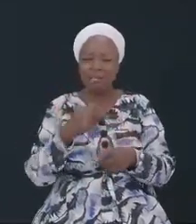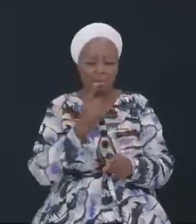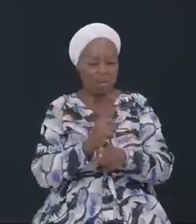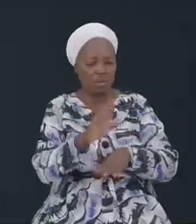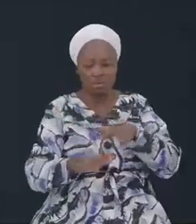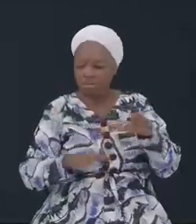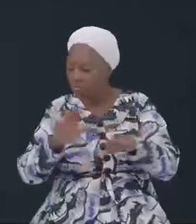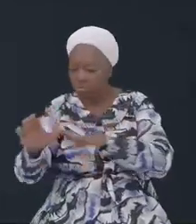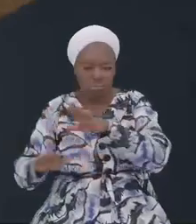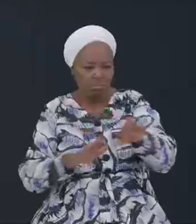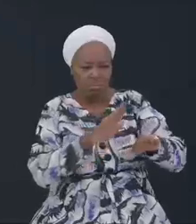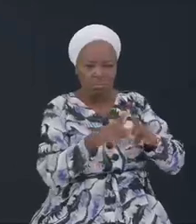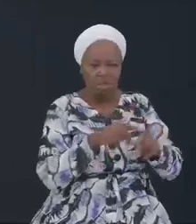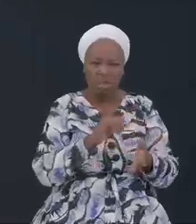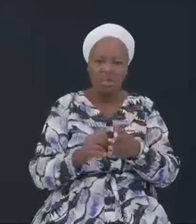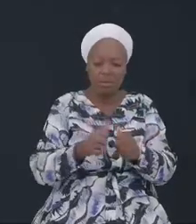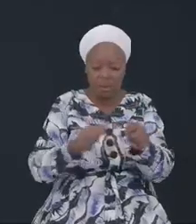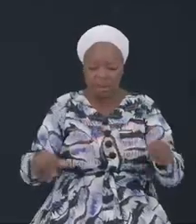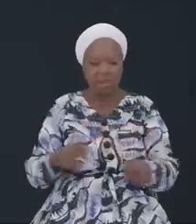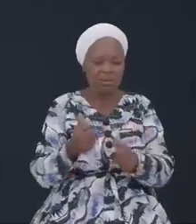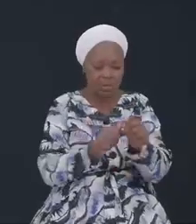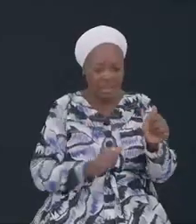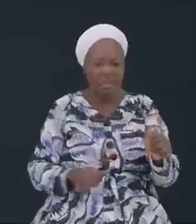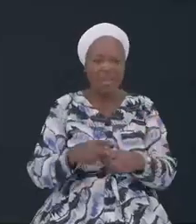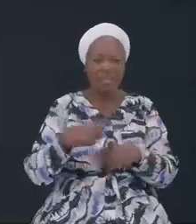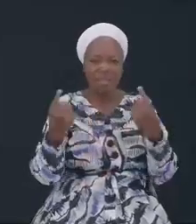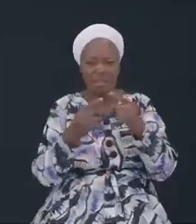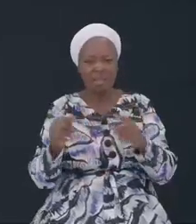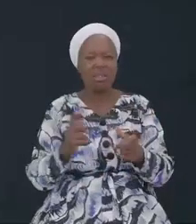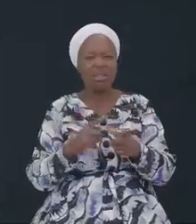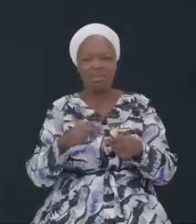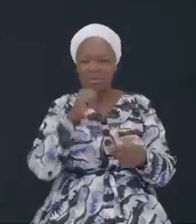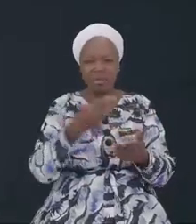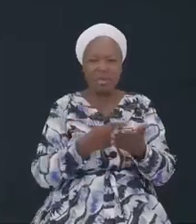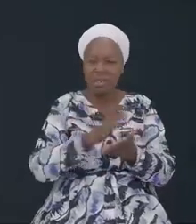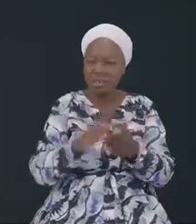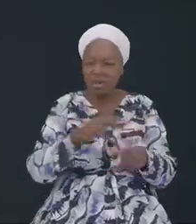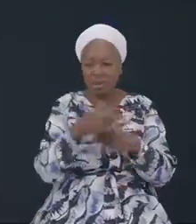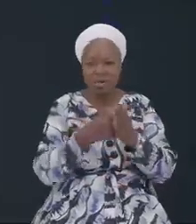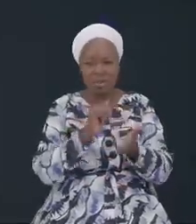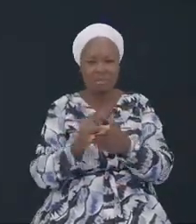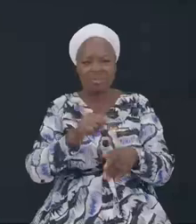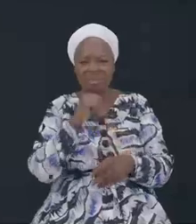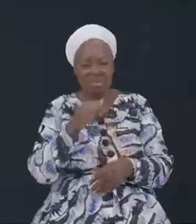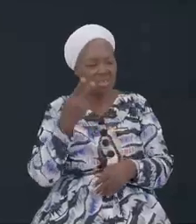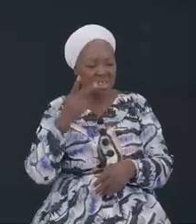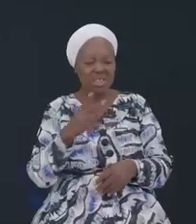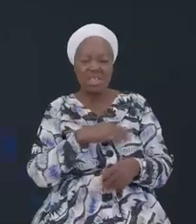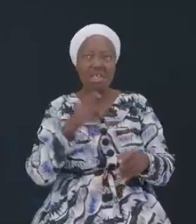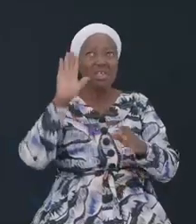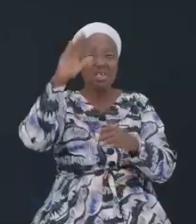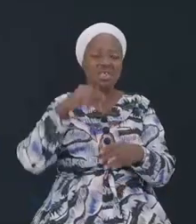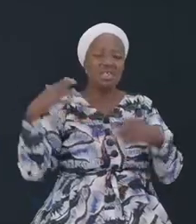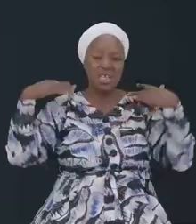déambules, tu rétrogrades, tu chantes. Tu es injuste, mais il n'enverra pas ses anges. C'est lorsque